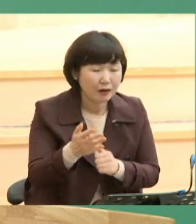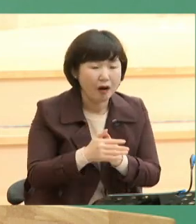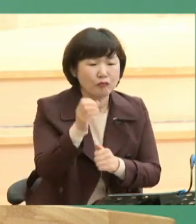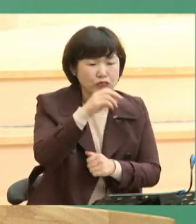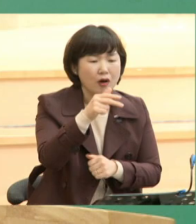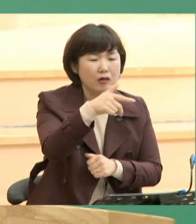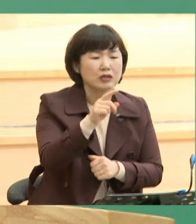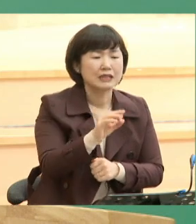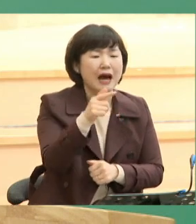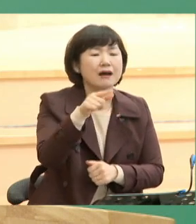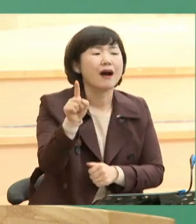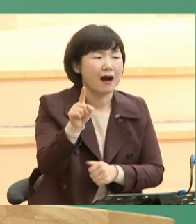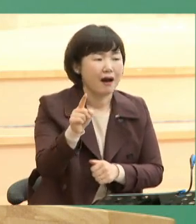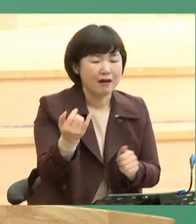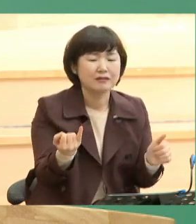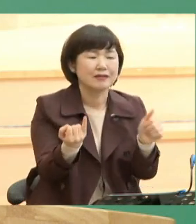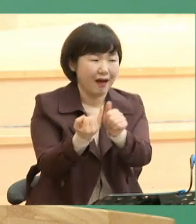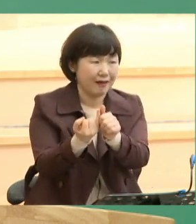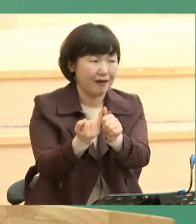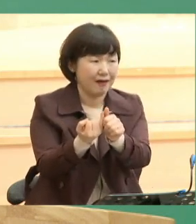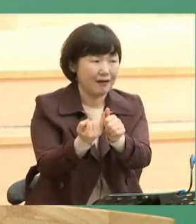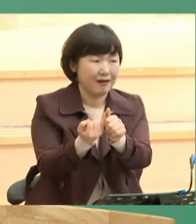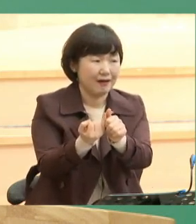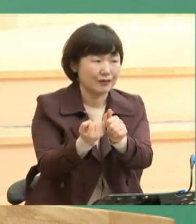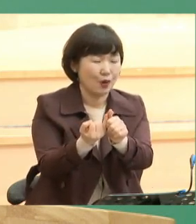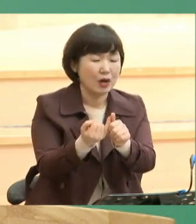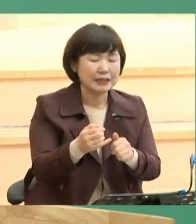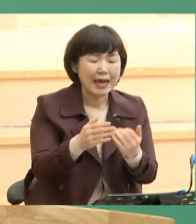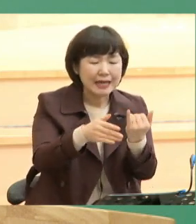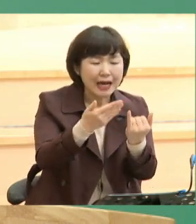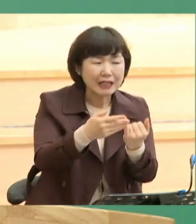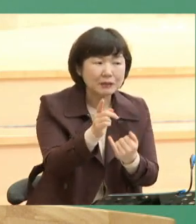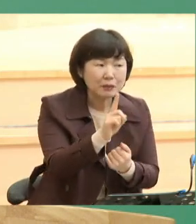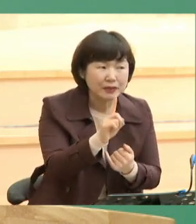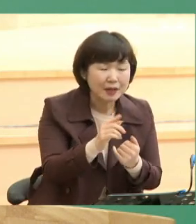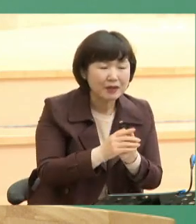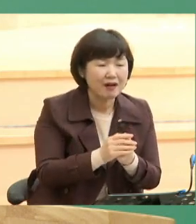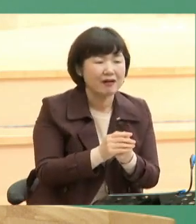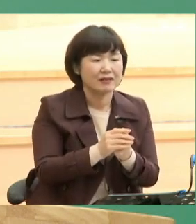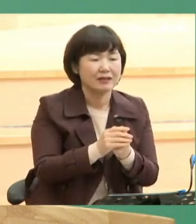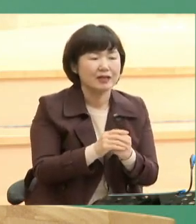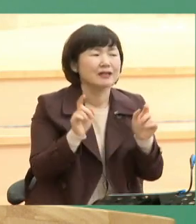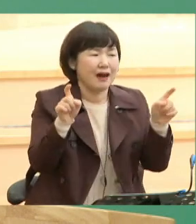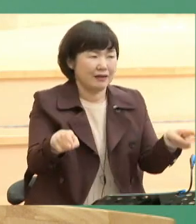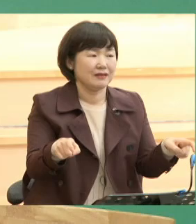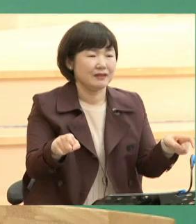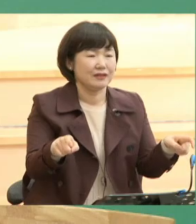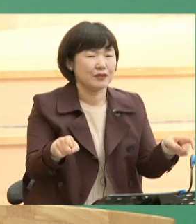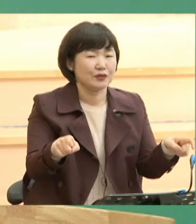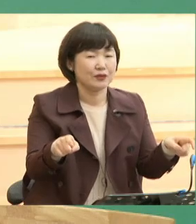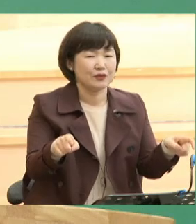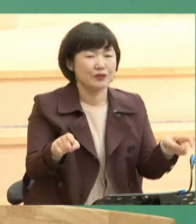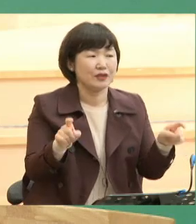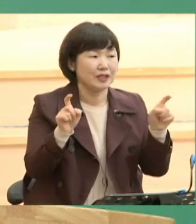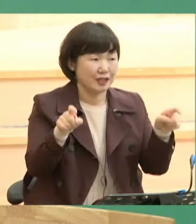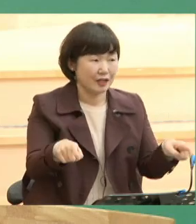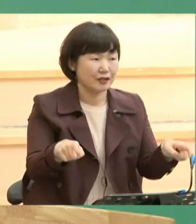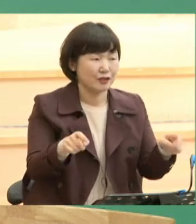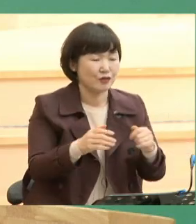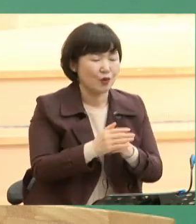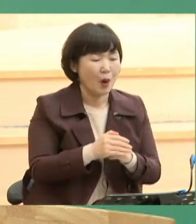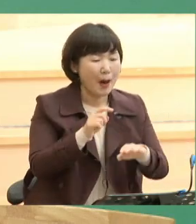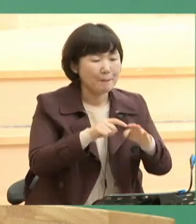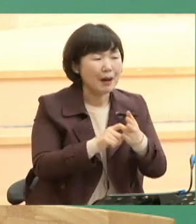말해 되시구요 가능은 언제나 이중 적일 때 얘기 그저 이중성 두